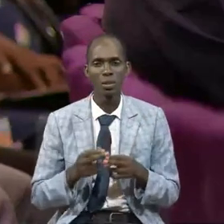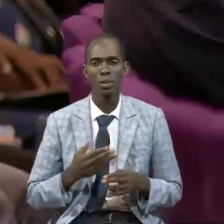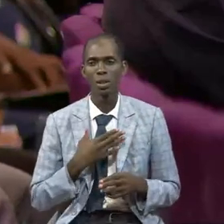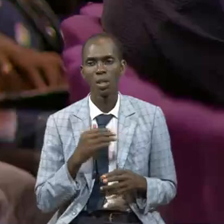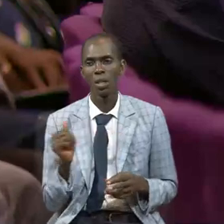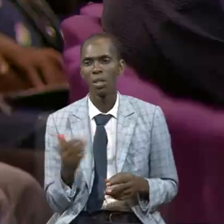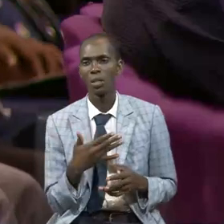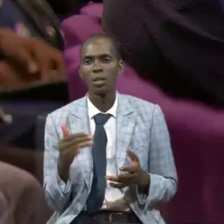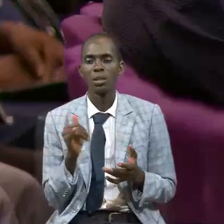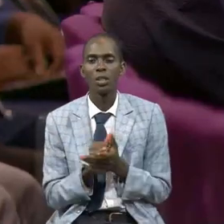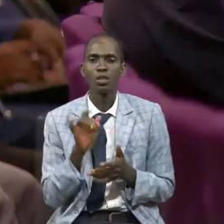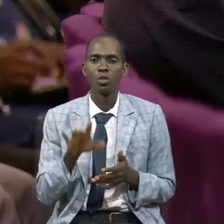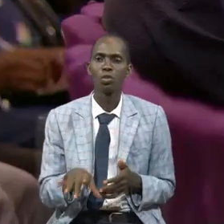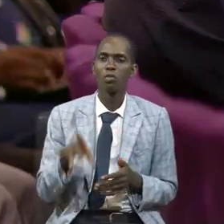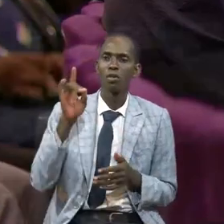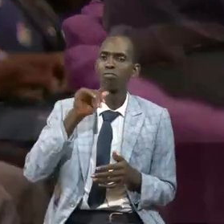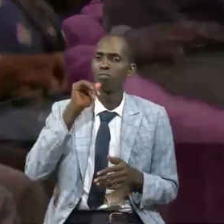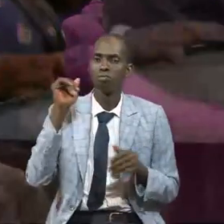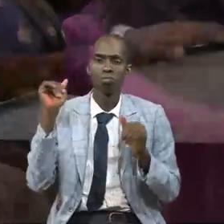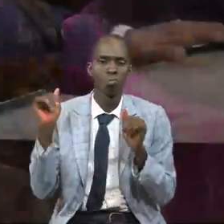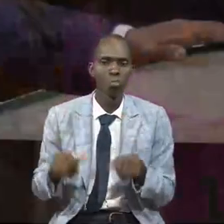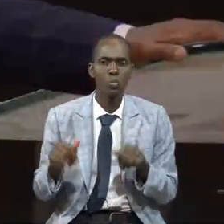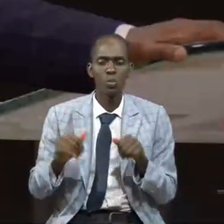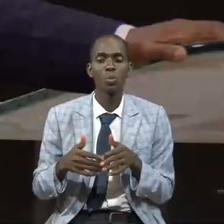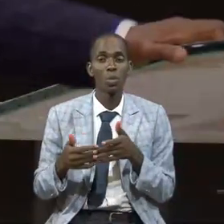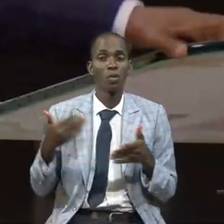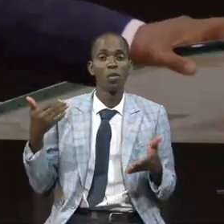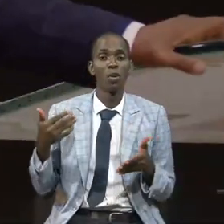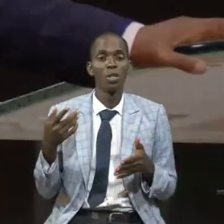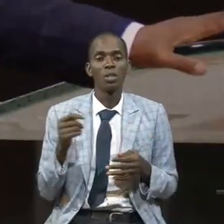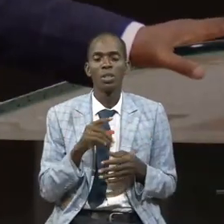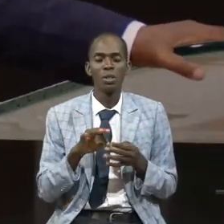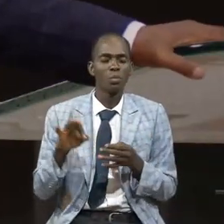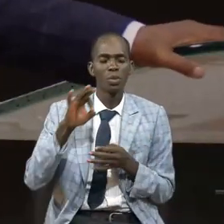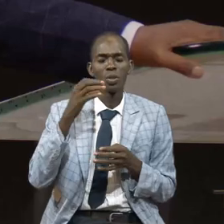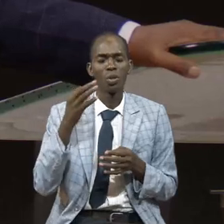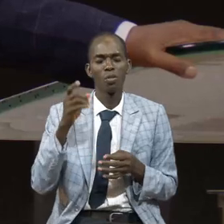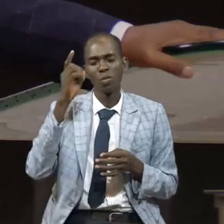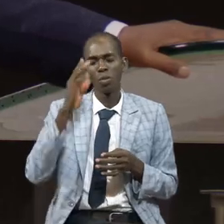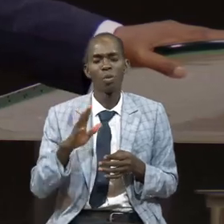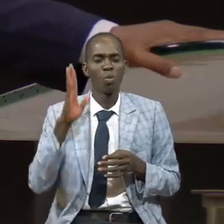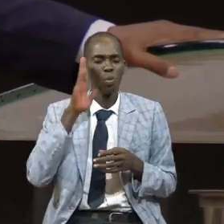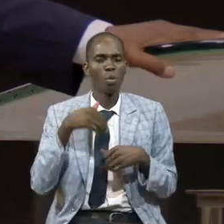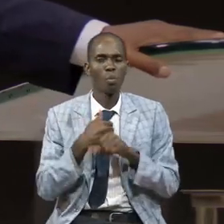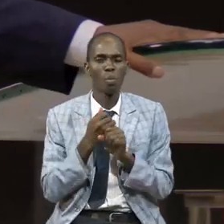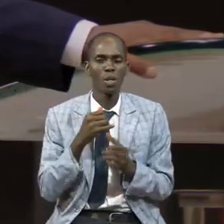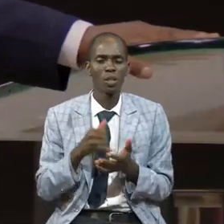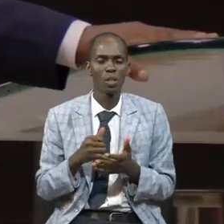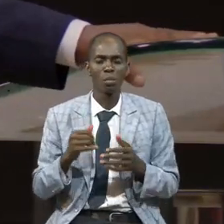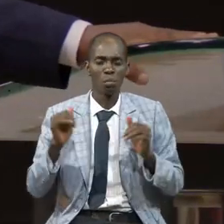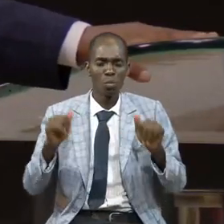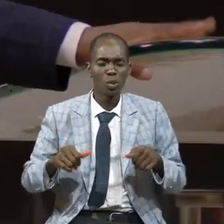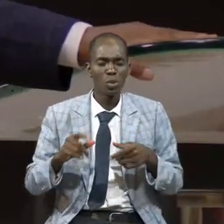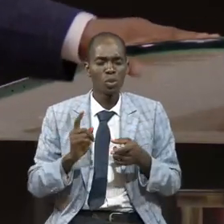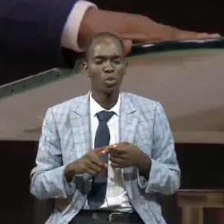Et tout ce que vous retrouvez impossible au départ, l'esprit du Seigneur va le rendre possible pour